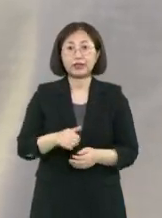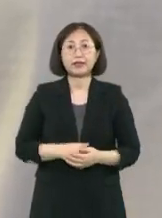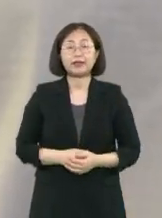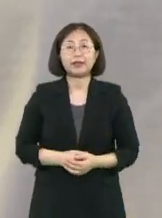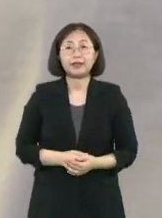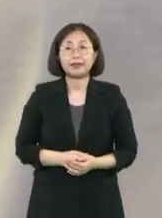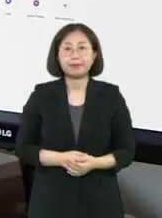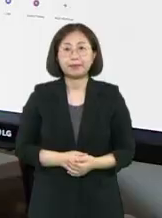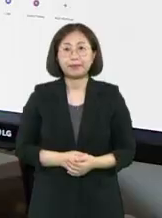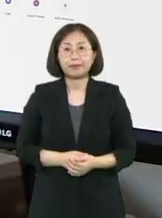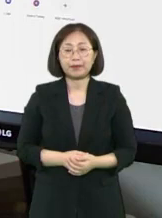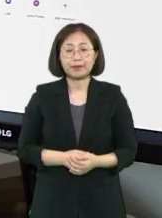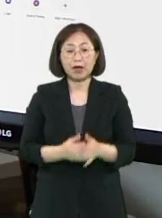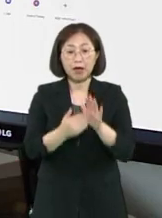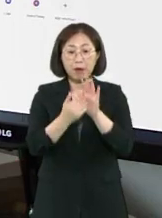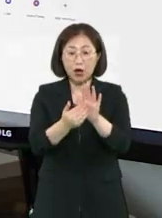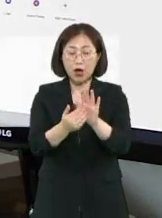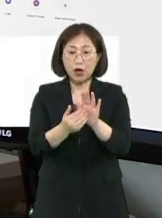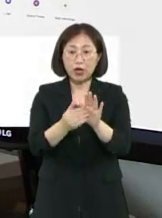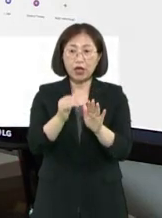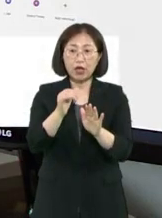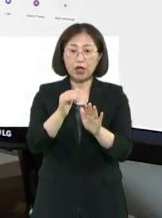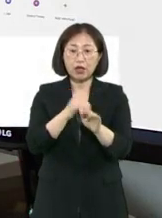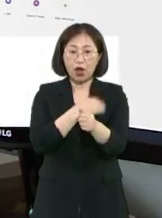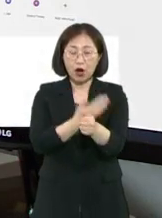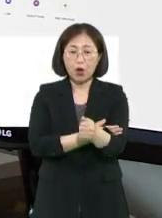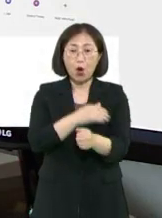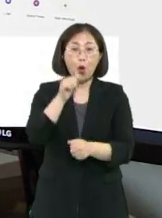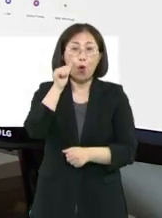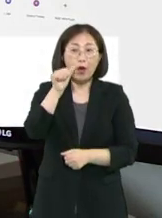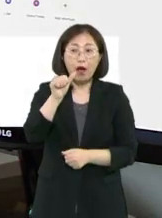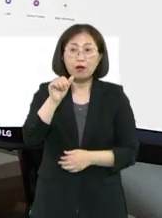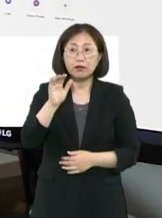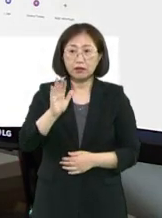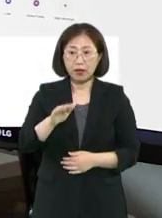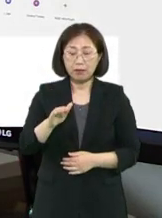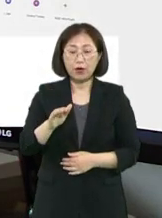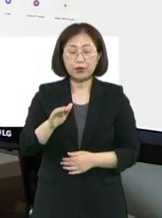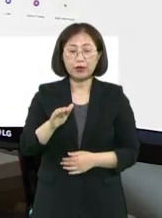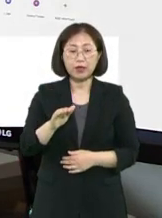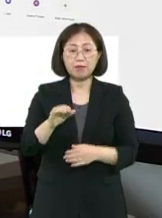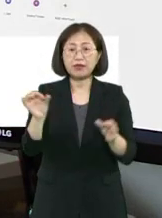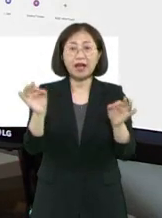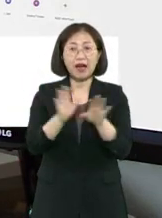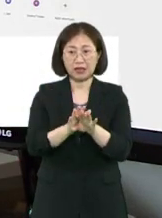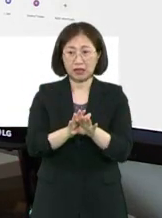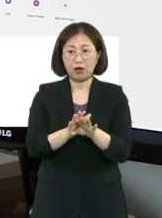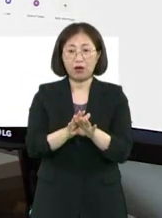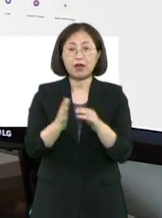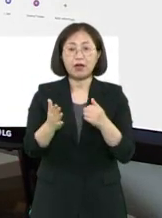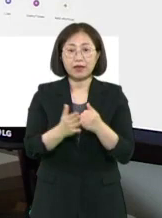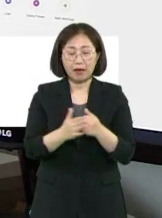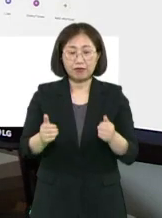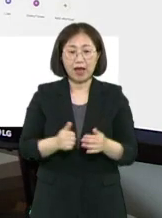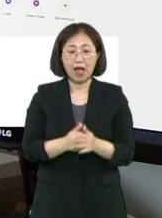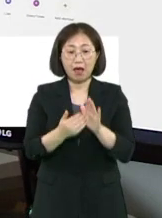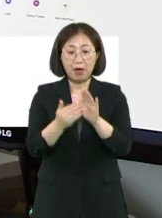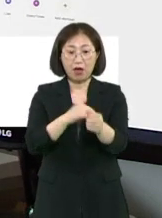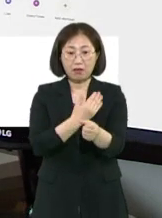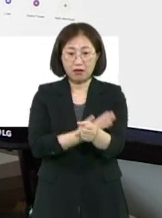있습니다. 면역이 한 5개월 정도면은 거의 소실되게 되기 때문에 그런